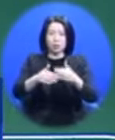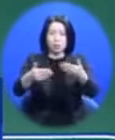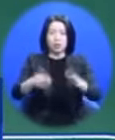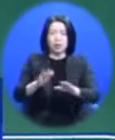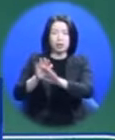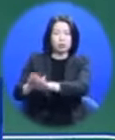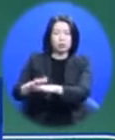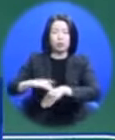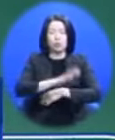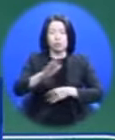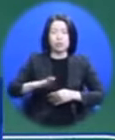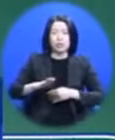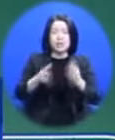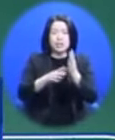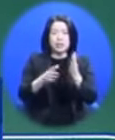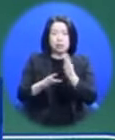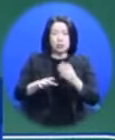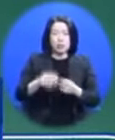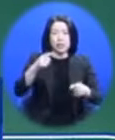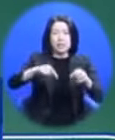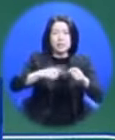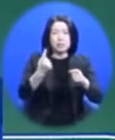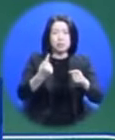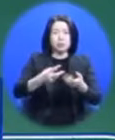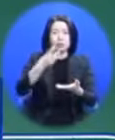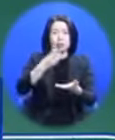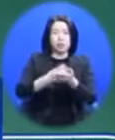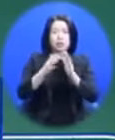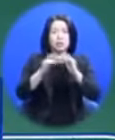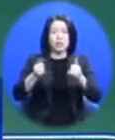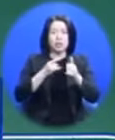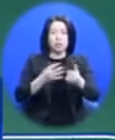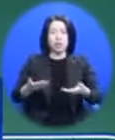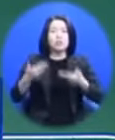산물의 십일조를 레위 사람들에게 주리라 하였나니.